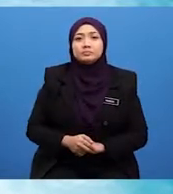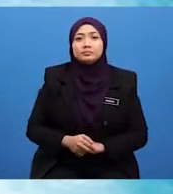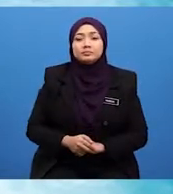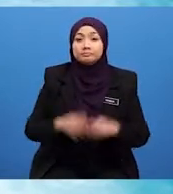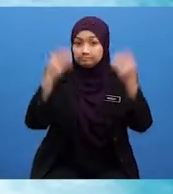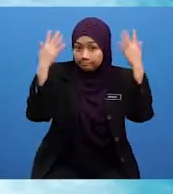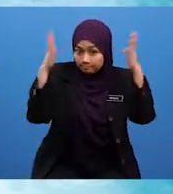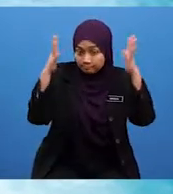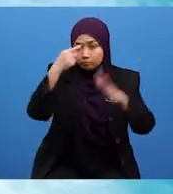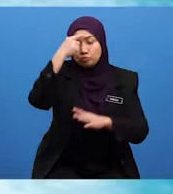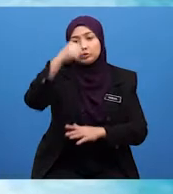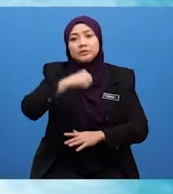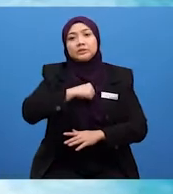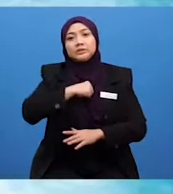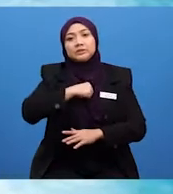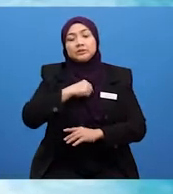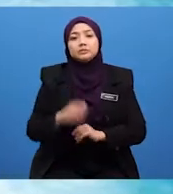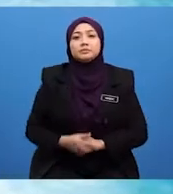Tepuk untuk diri anda.